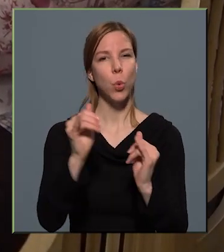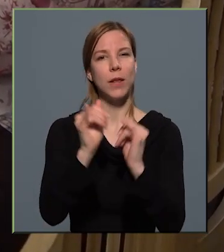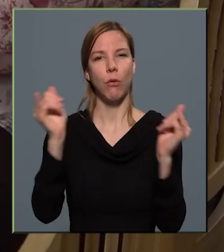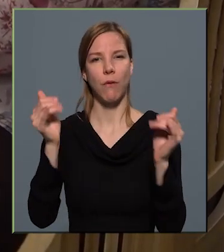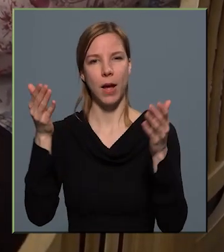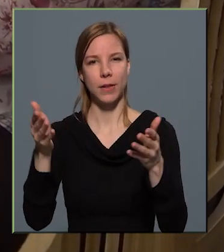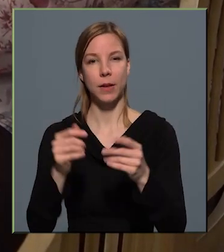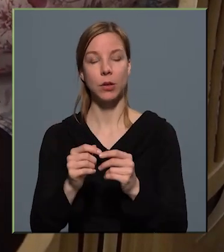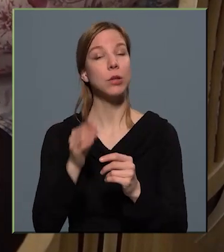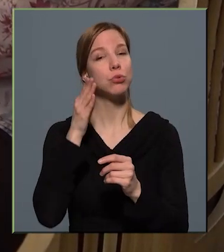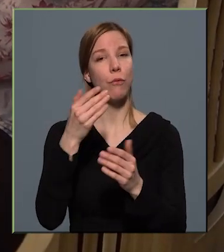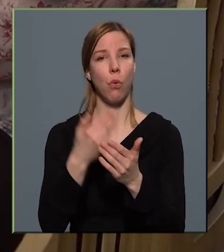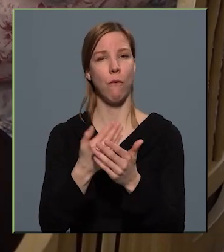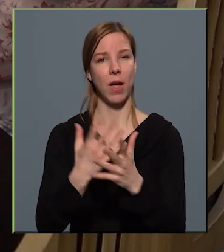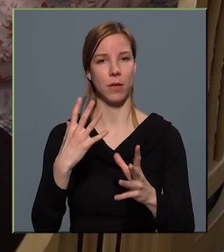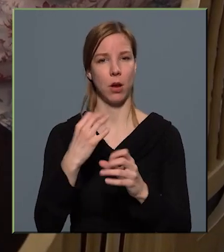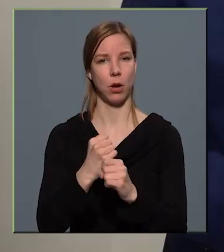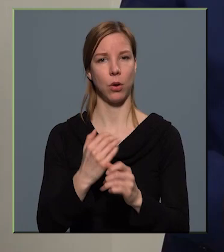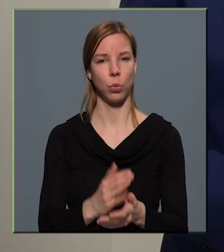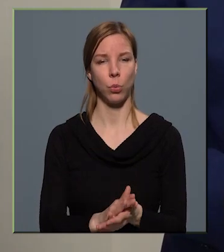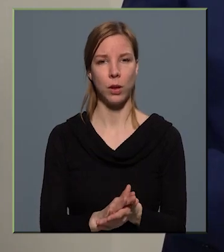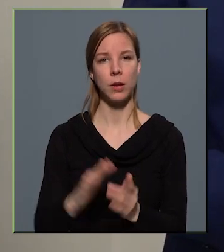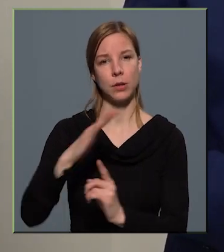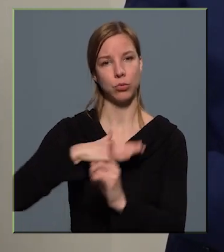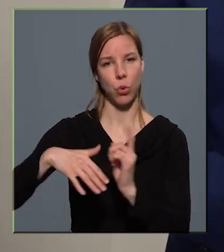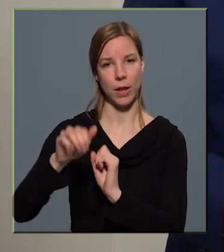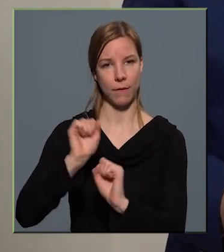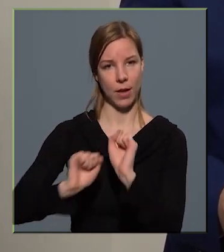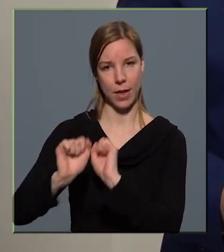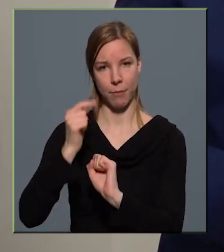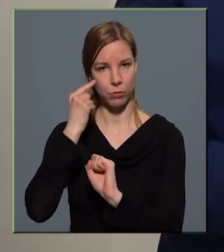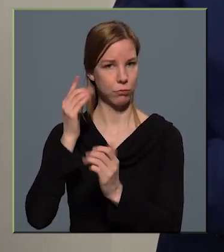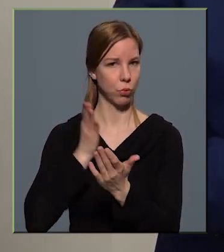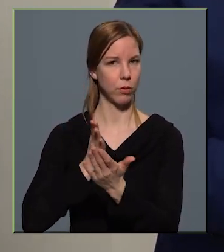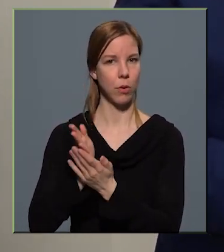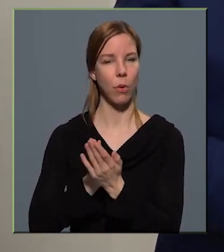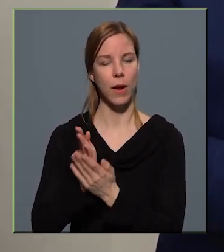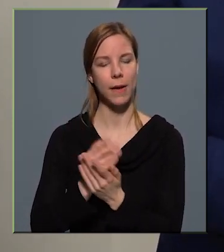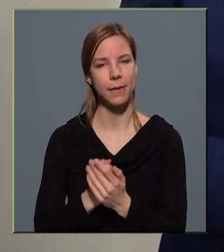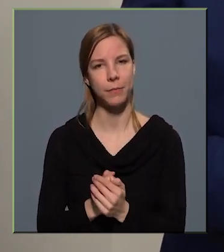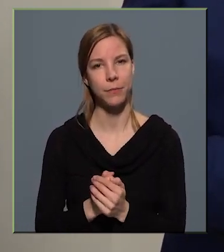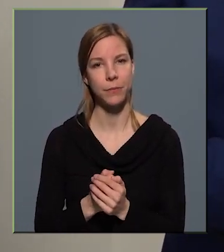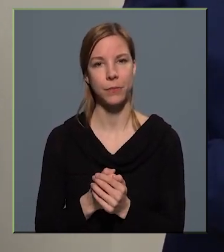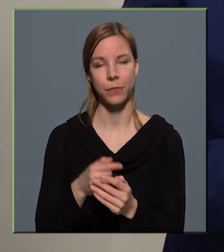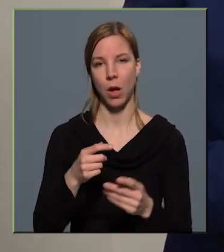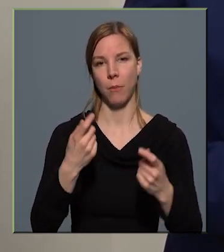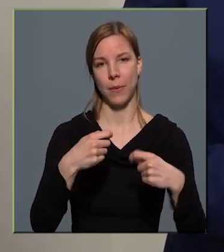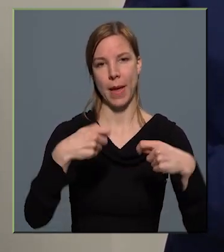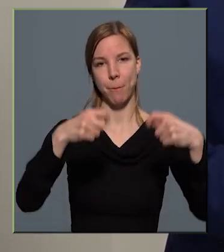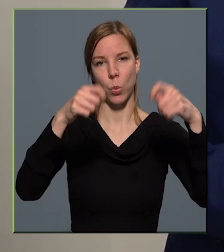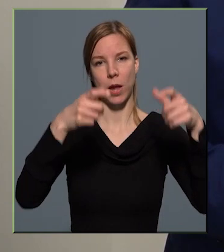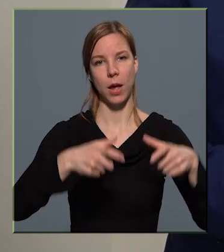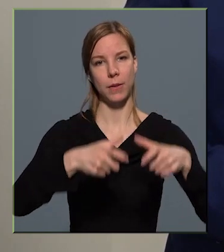jövő fenntarthatóságát és a környezetvédelmet is szolgálja. Ezt azért lehet látni az épületegyüttesekben,